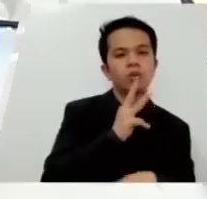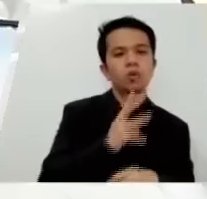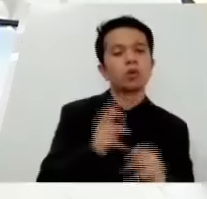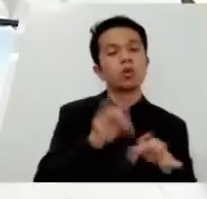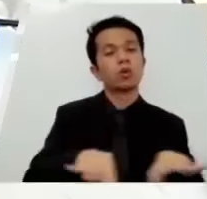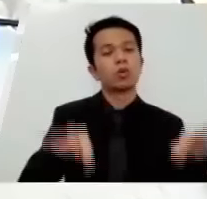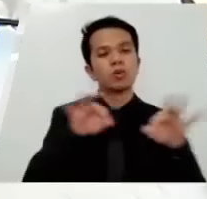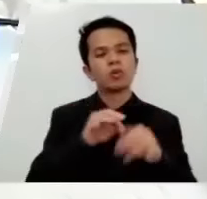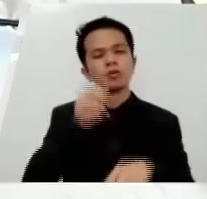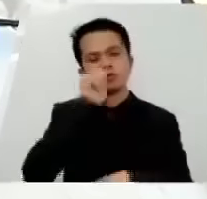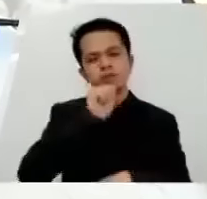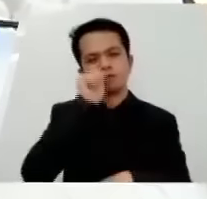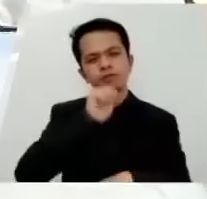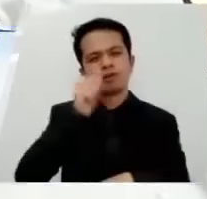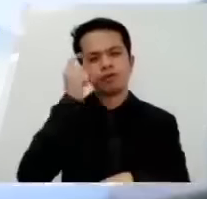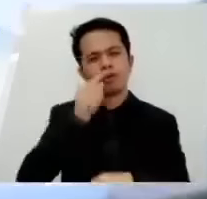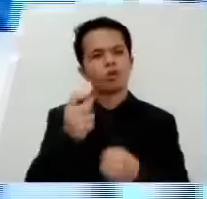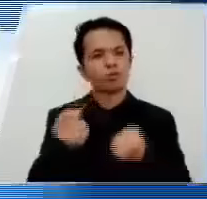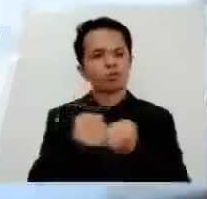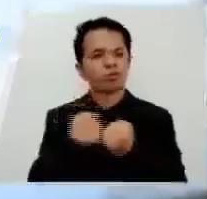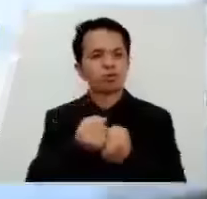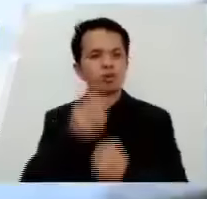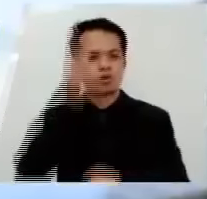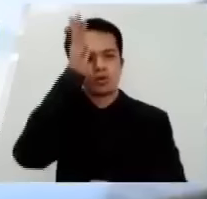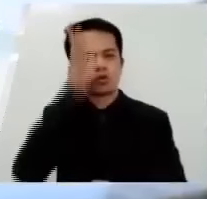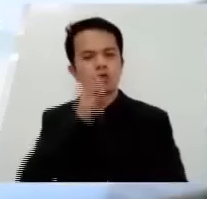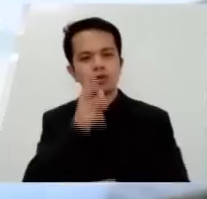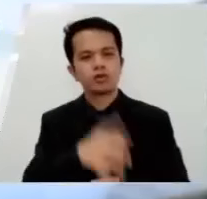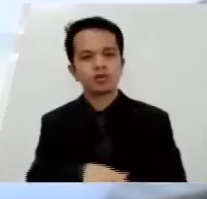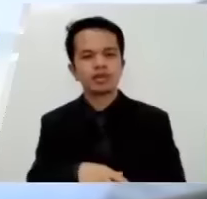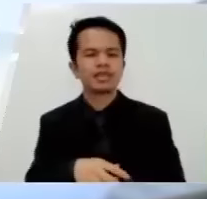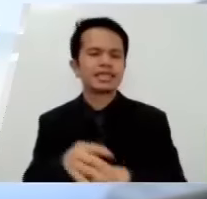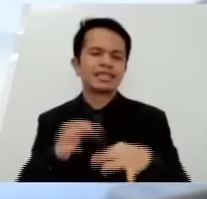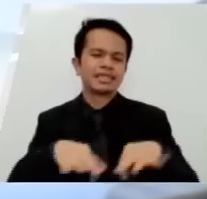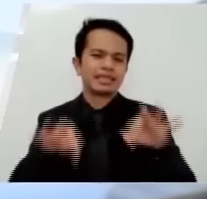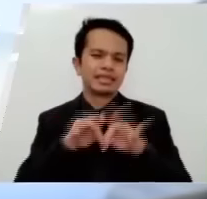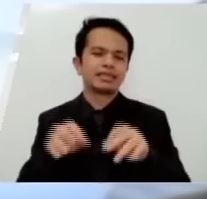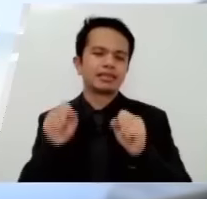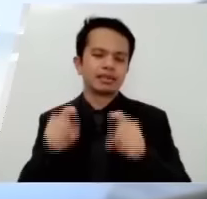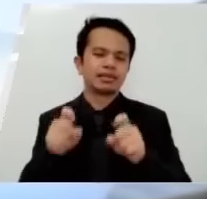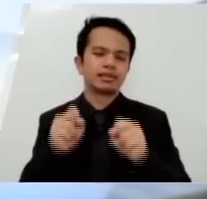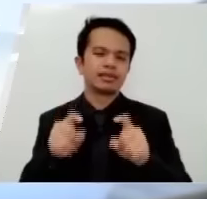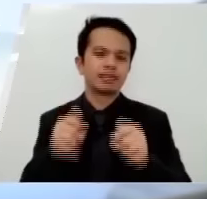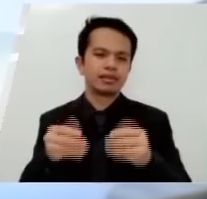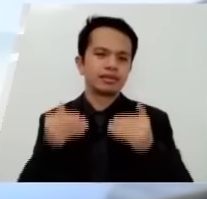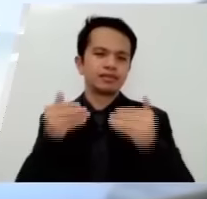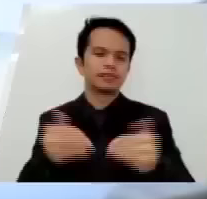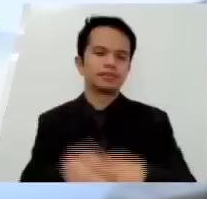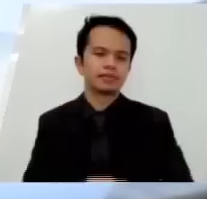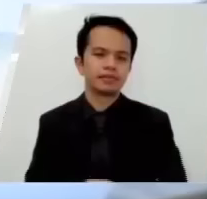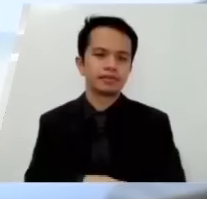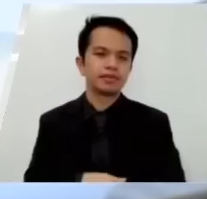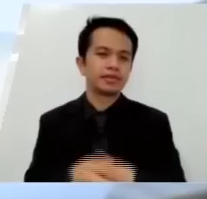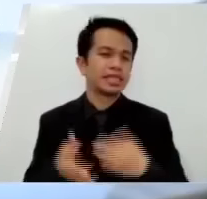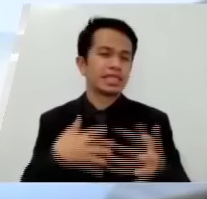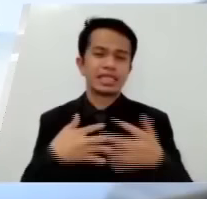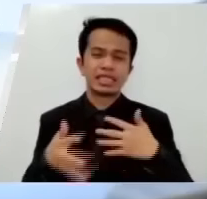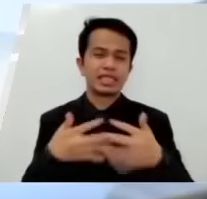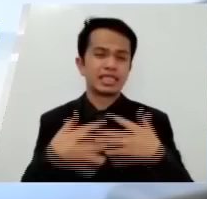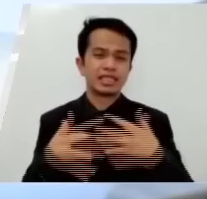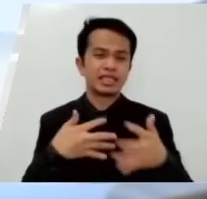para masuportahan ang mga magulang. Kailangan pa rin talaga magtinda. Kahit sabihin pa nila na